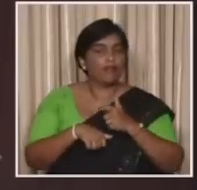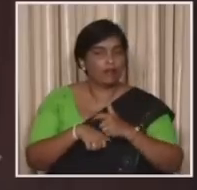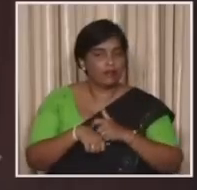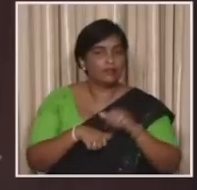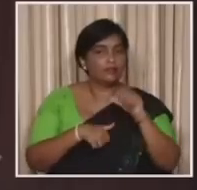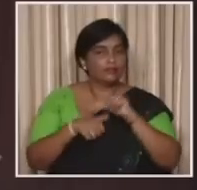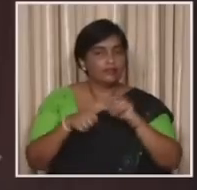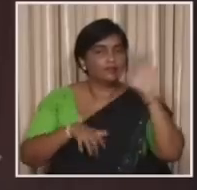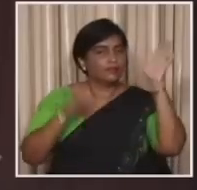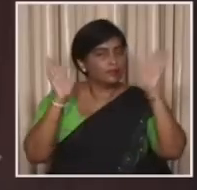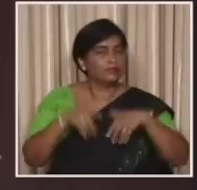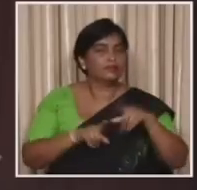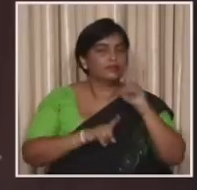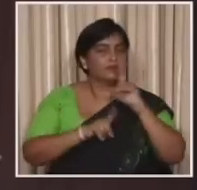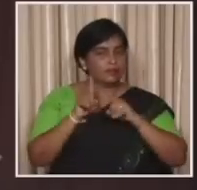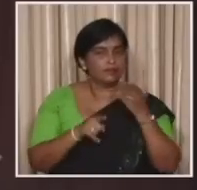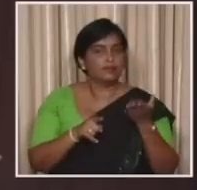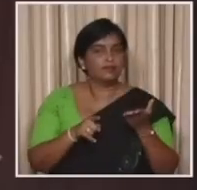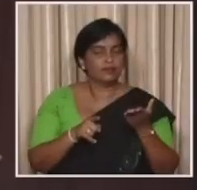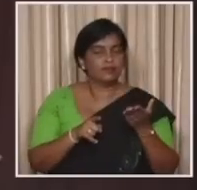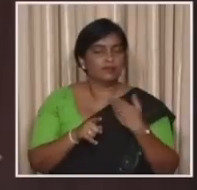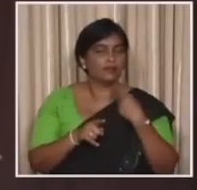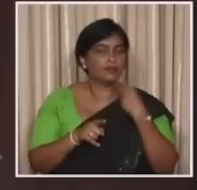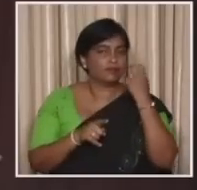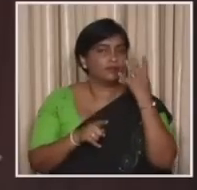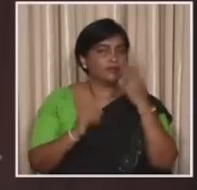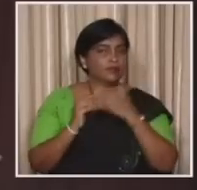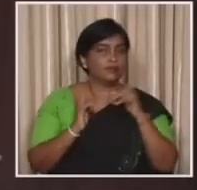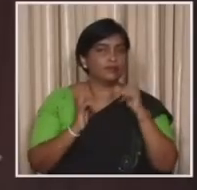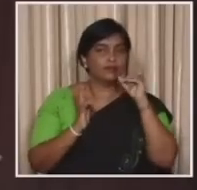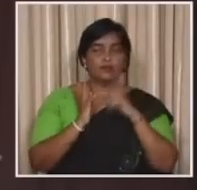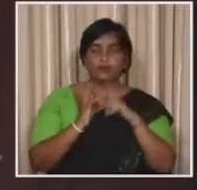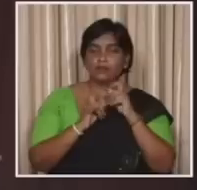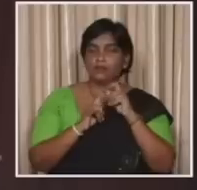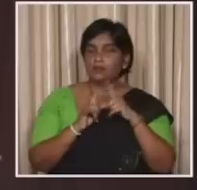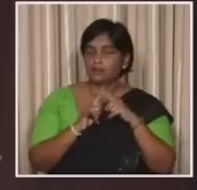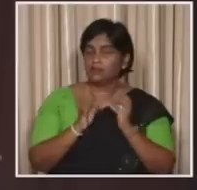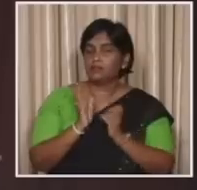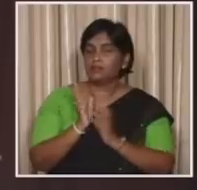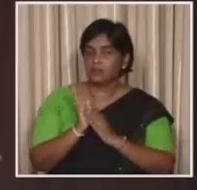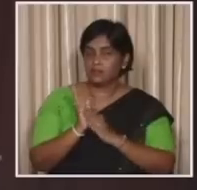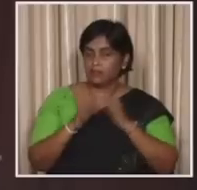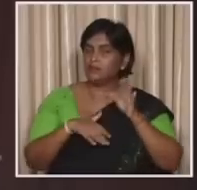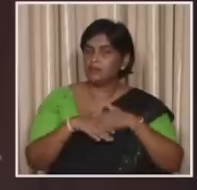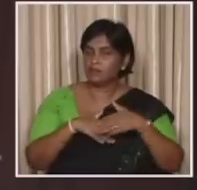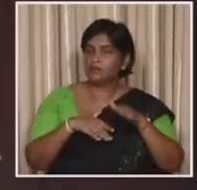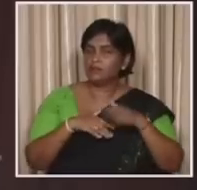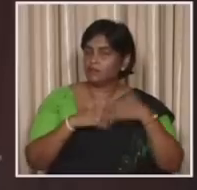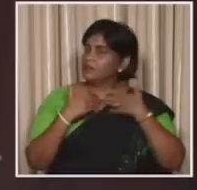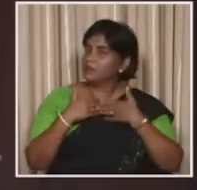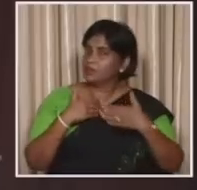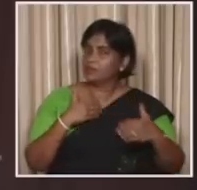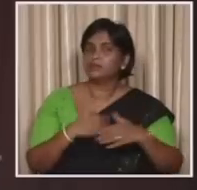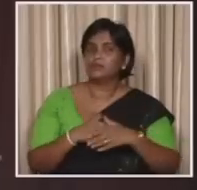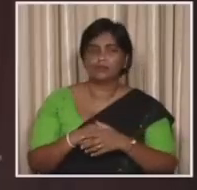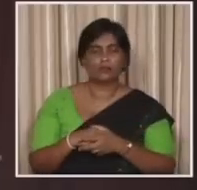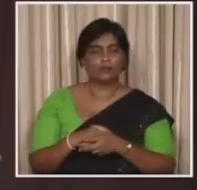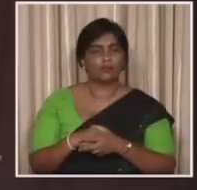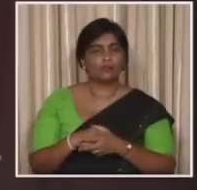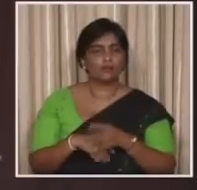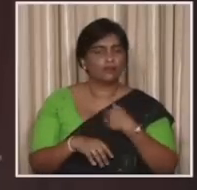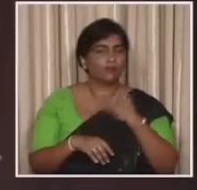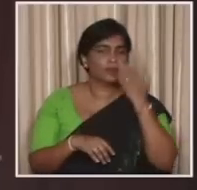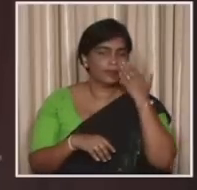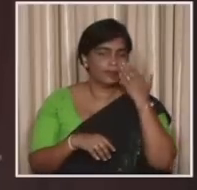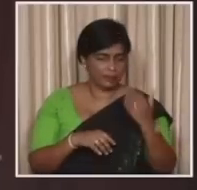ayat na garna bagi ala kata kara Mama dedah satri ini lah kop kami tu sama aja kita dera beda kalau di nawa saya nak kalah itu kota api